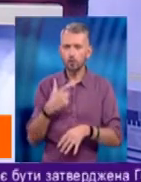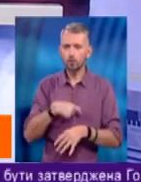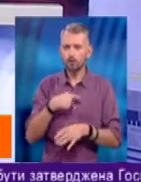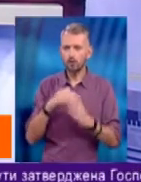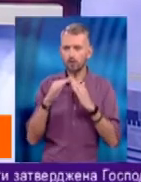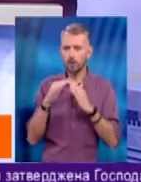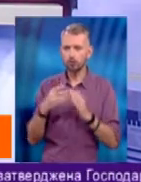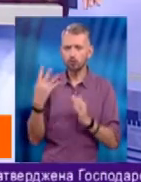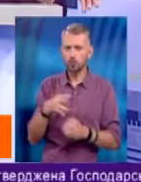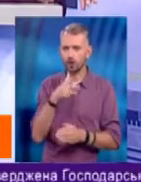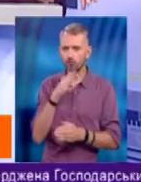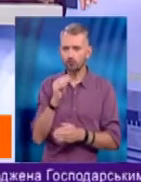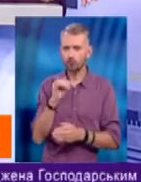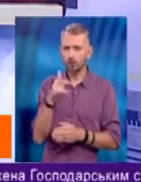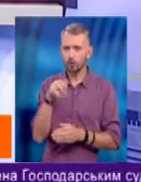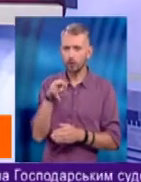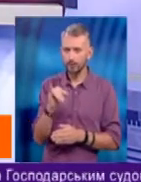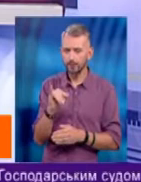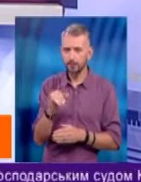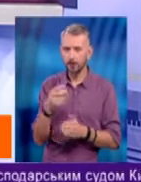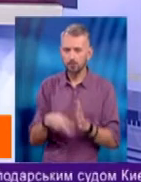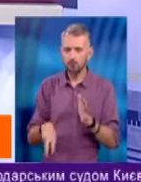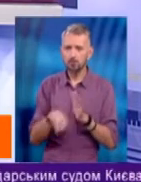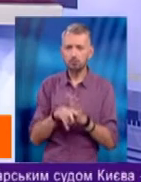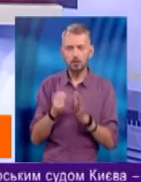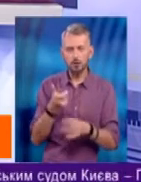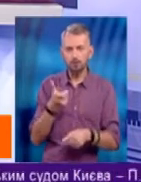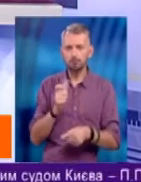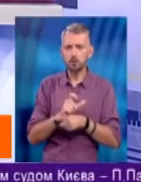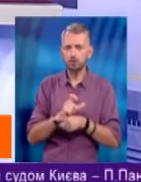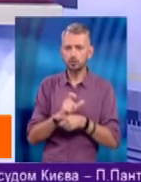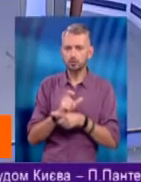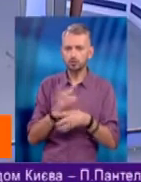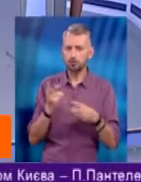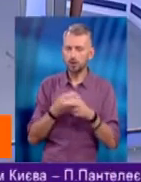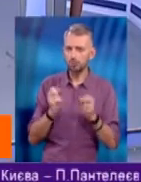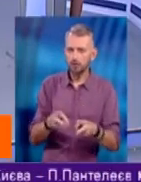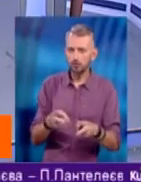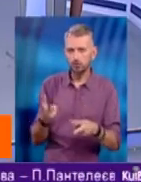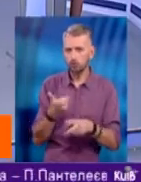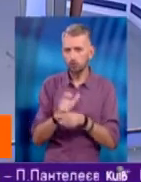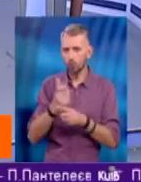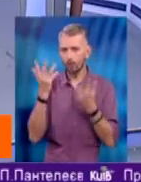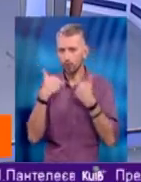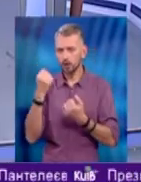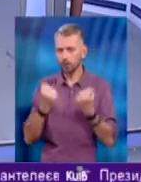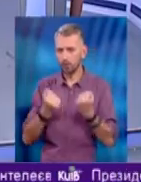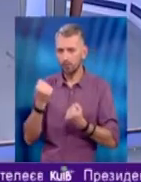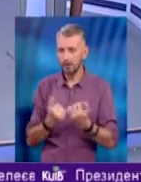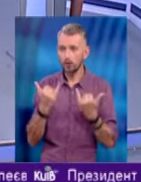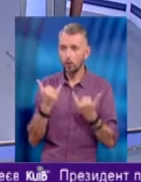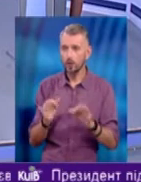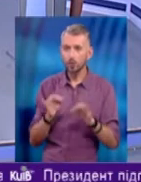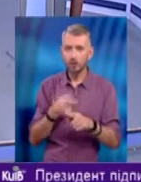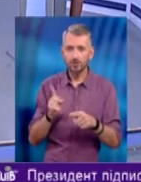гаражі 40-річні «Жигулі» і пересідають на більш, скажімо так, безпечні, більш комфортні автомобілі. І сьогодні, до